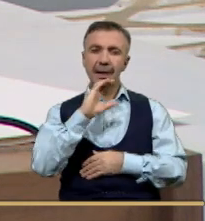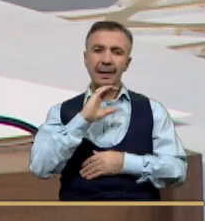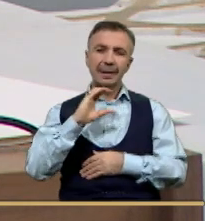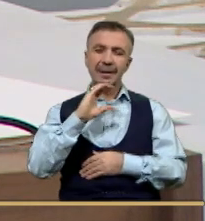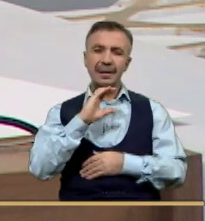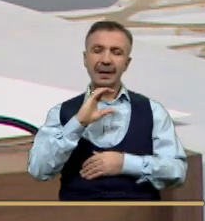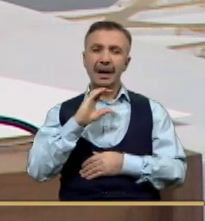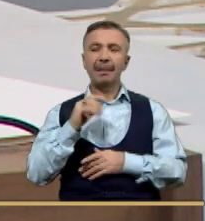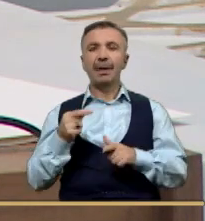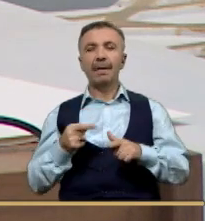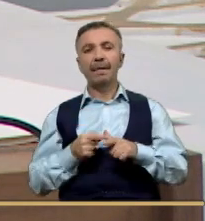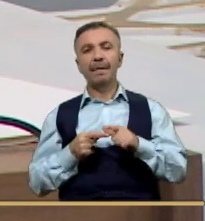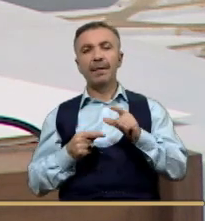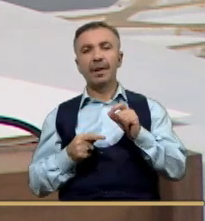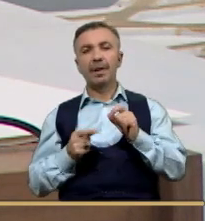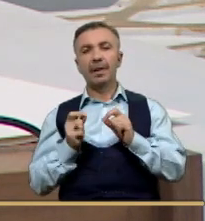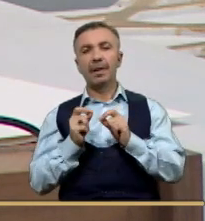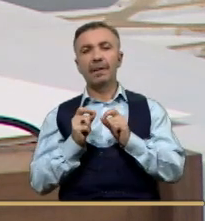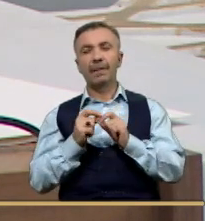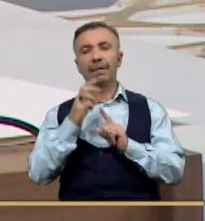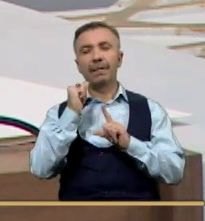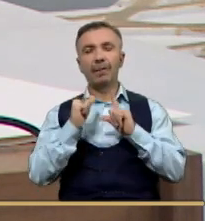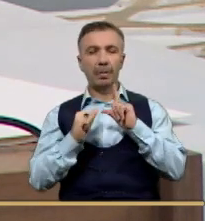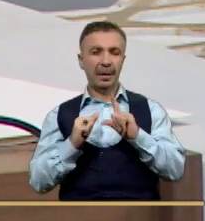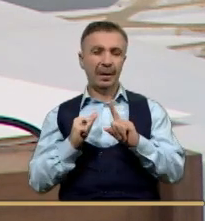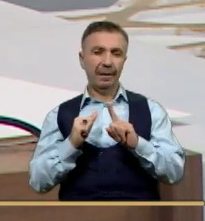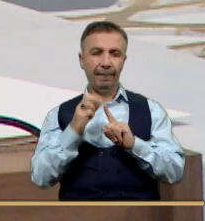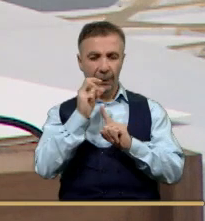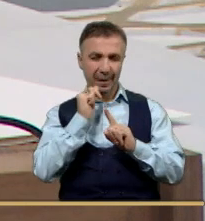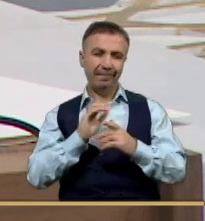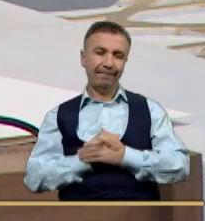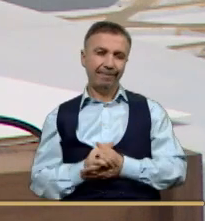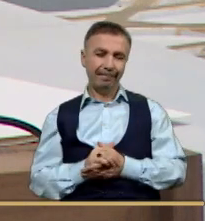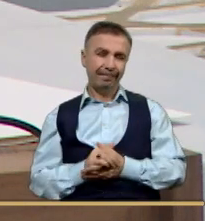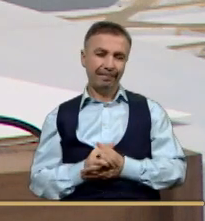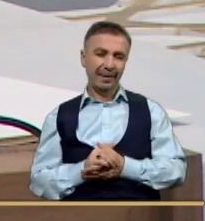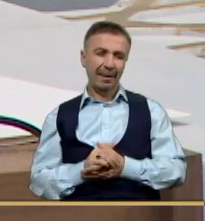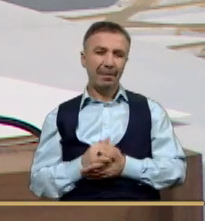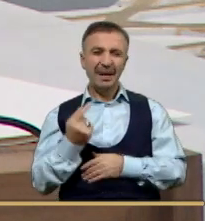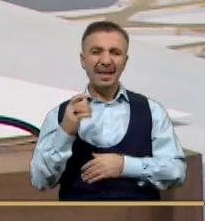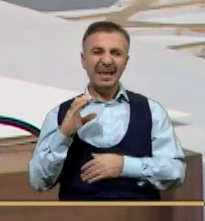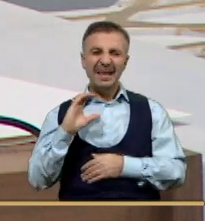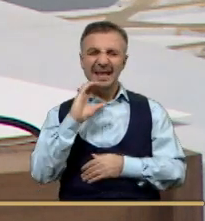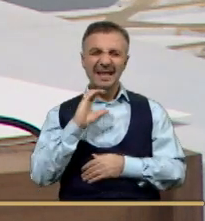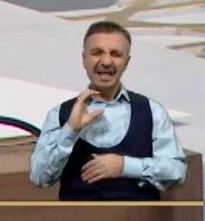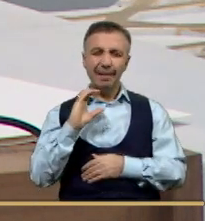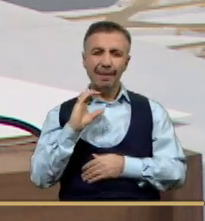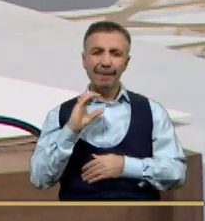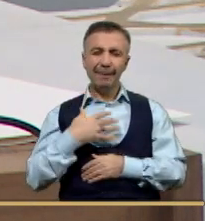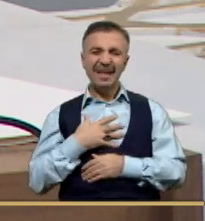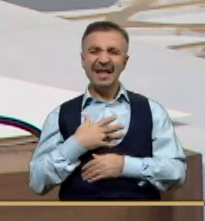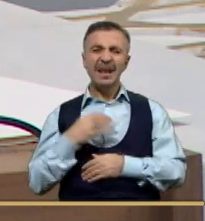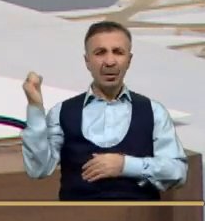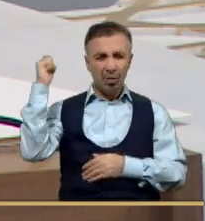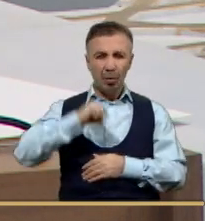İslamofobi adı bile bir ürkütücü. İslamofobi, yani bir İslam düşmanlığı ve karşıtlığı